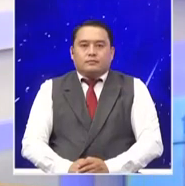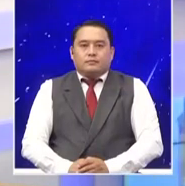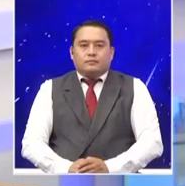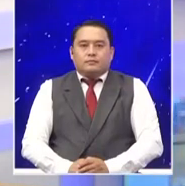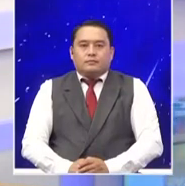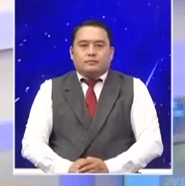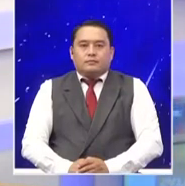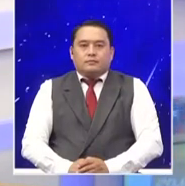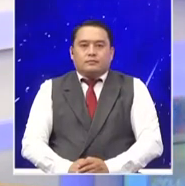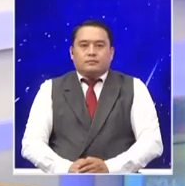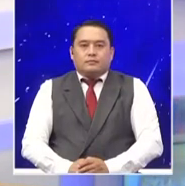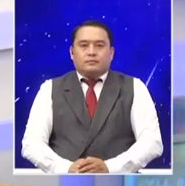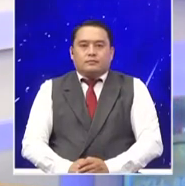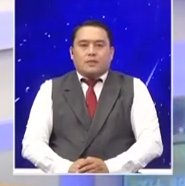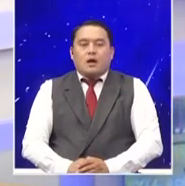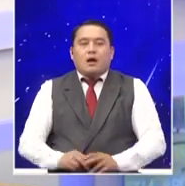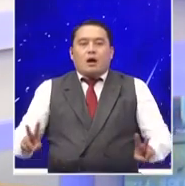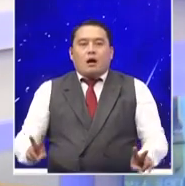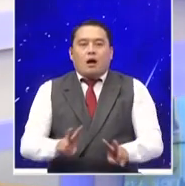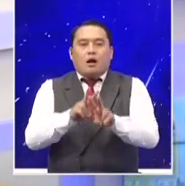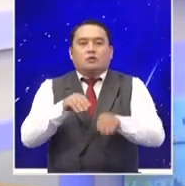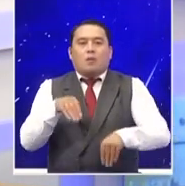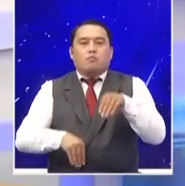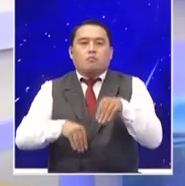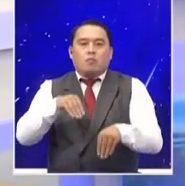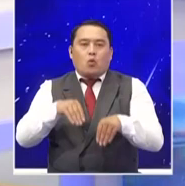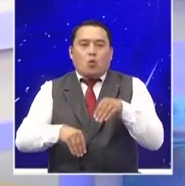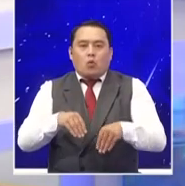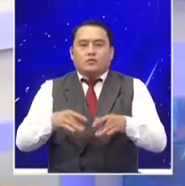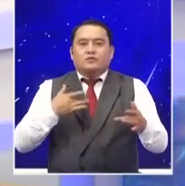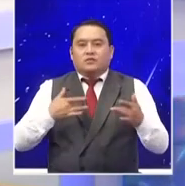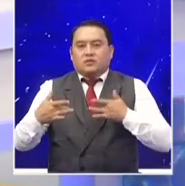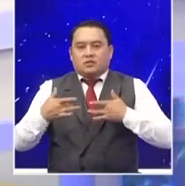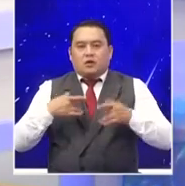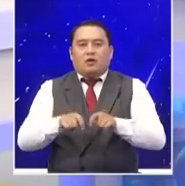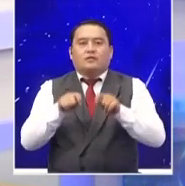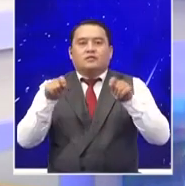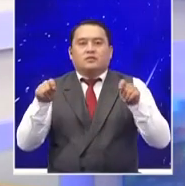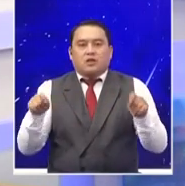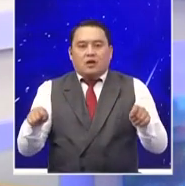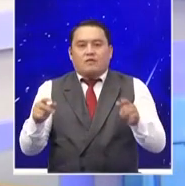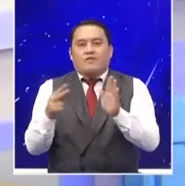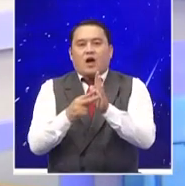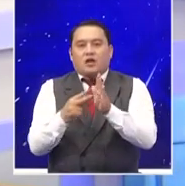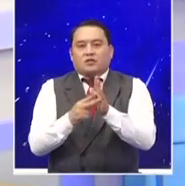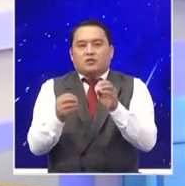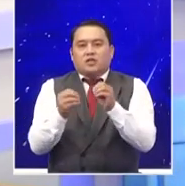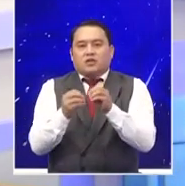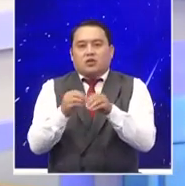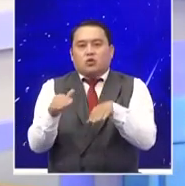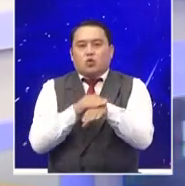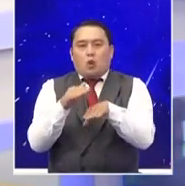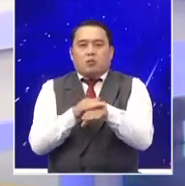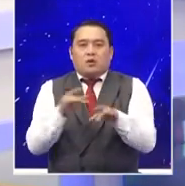Этой осенью «Астана Балет» вновь встретится со своими зрителями в стенах театра. Восьмой театральный сезон стартует с 10